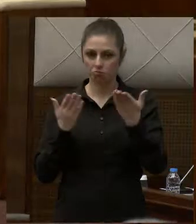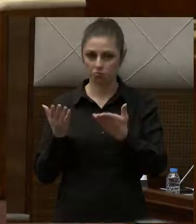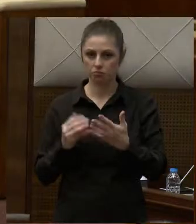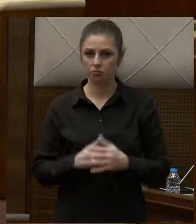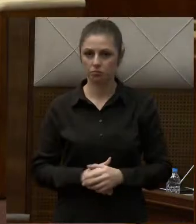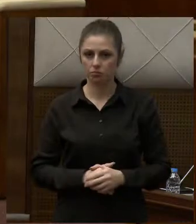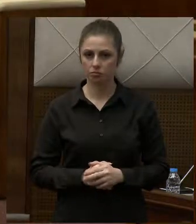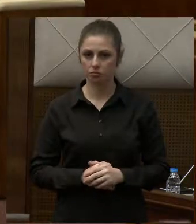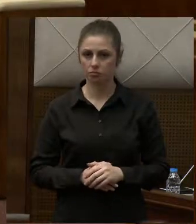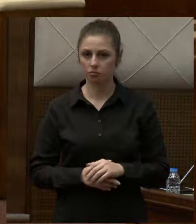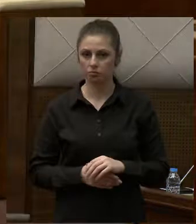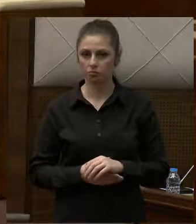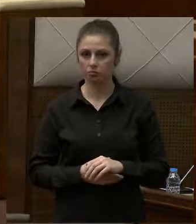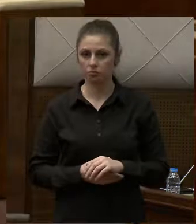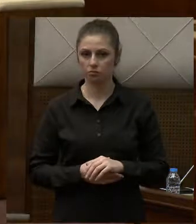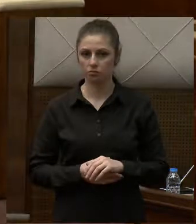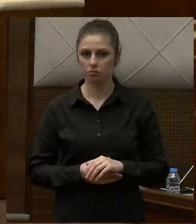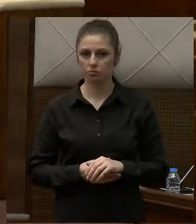Evet, isteyen var mı?